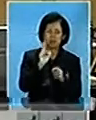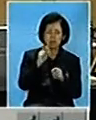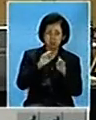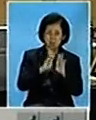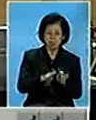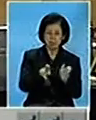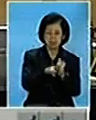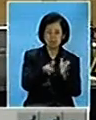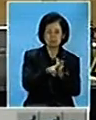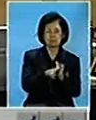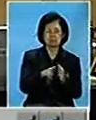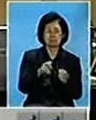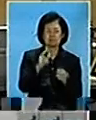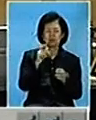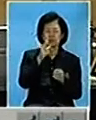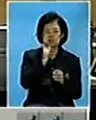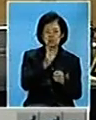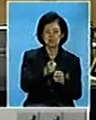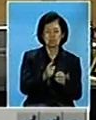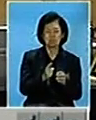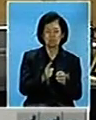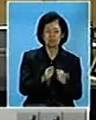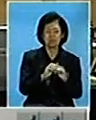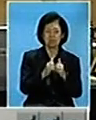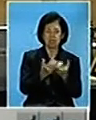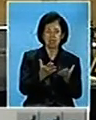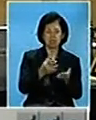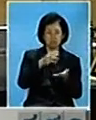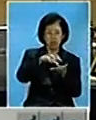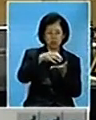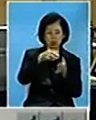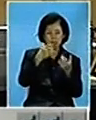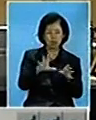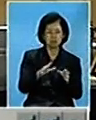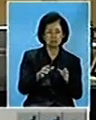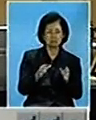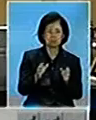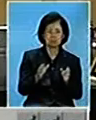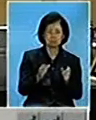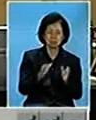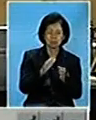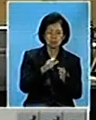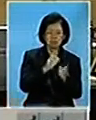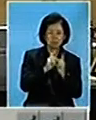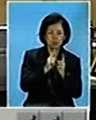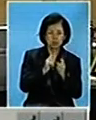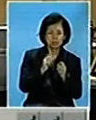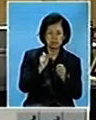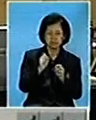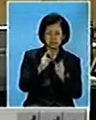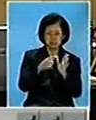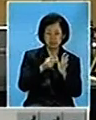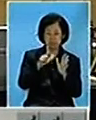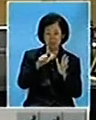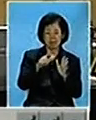ส่วนข้อเท็จจริงจะเป็นอย่างไรเนี่ยถ้าท่านพูดไปบอกว่าล็อบบี้ศาลหรืออะไรเนี่ยมันก็เสียหายเอาเฉพาะในประเด็นที่เราประชุ